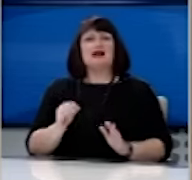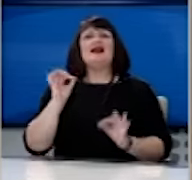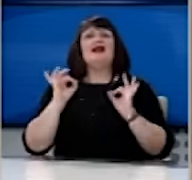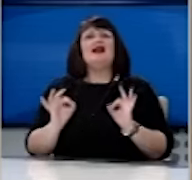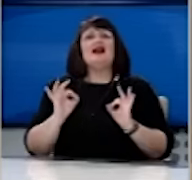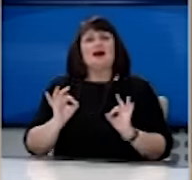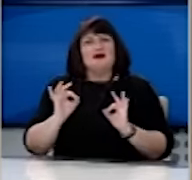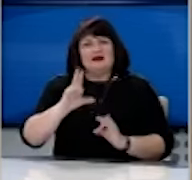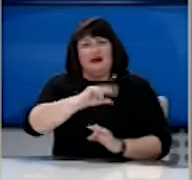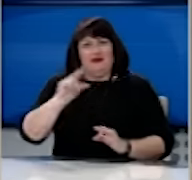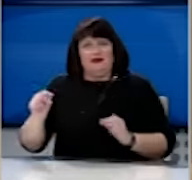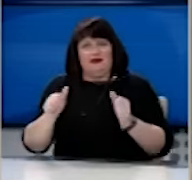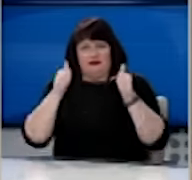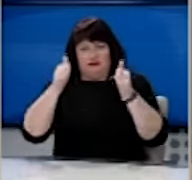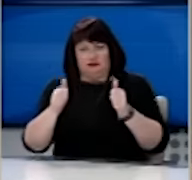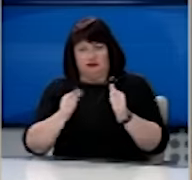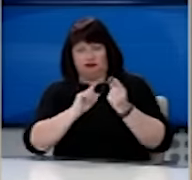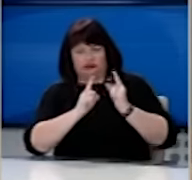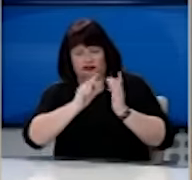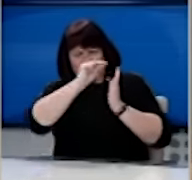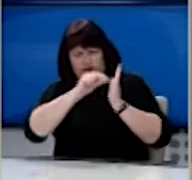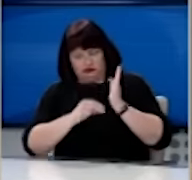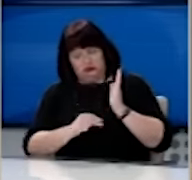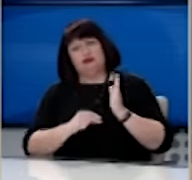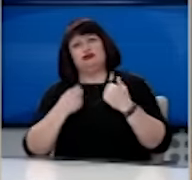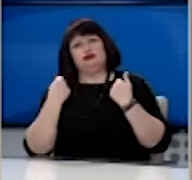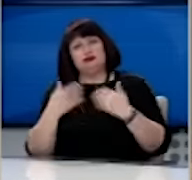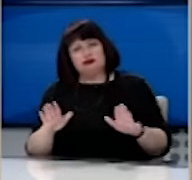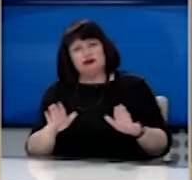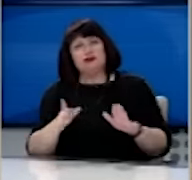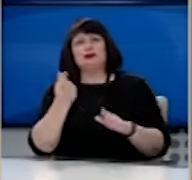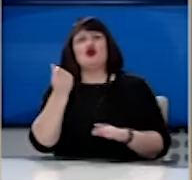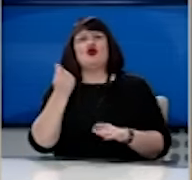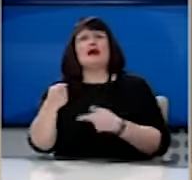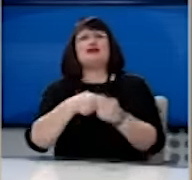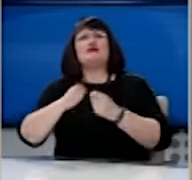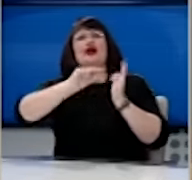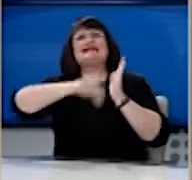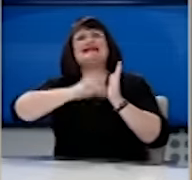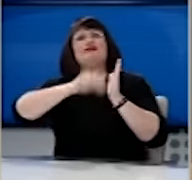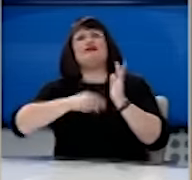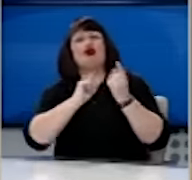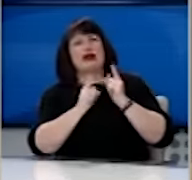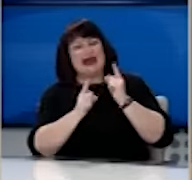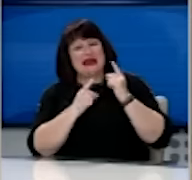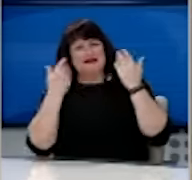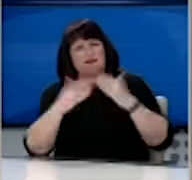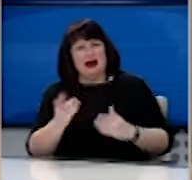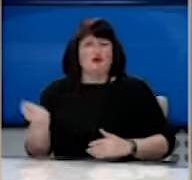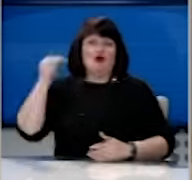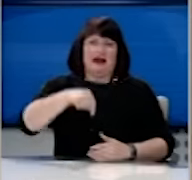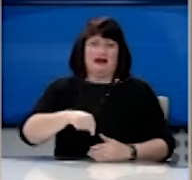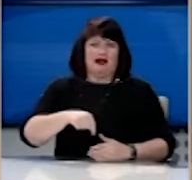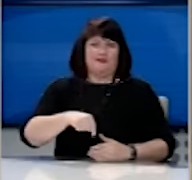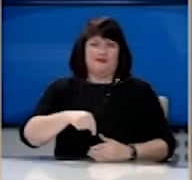κοινή διακήρυξη και οι οικονομικές, εμπορικές και άλλες συμφωνίες που υπογράψατε κατά τη διάρκεια της